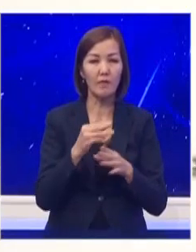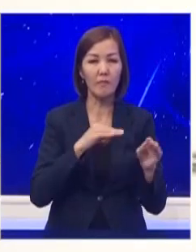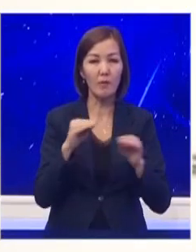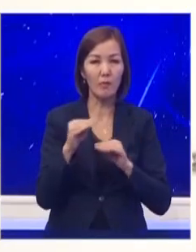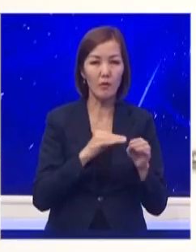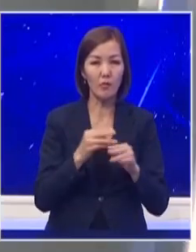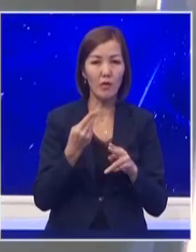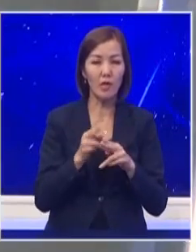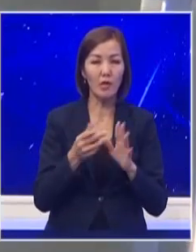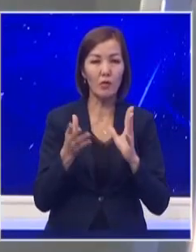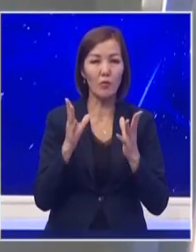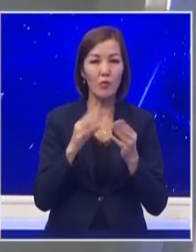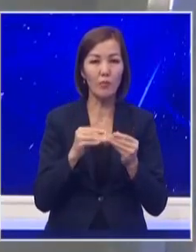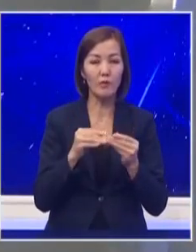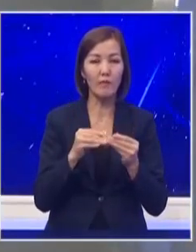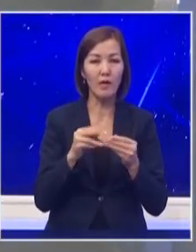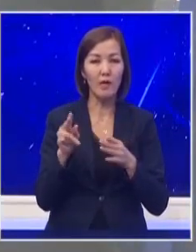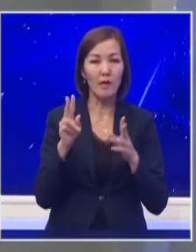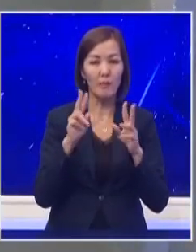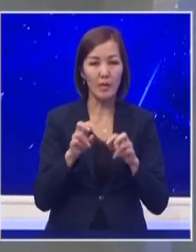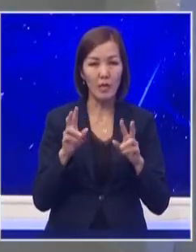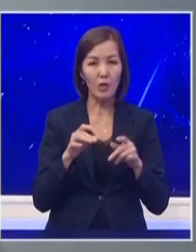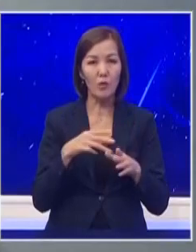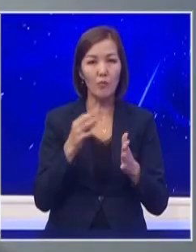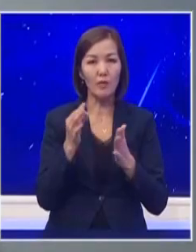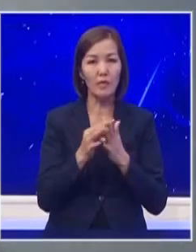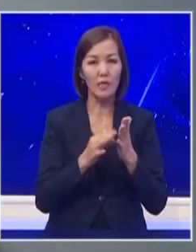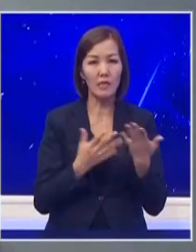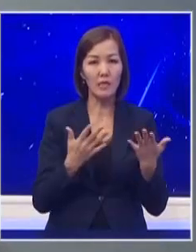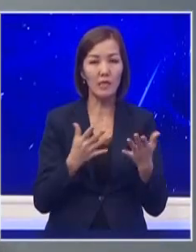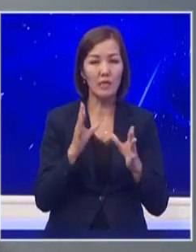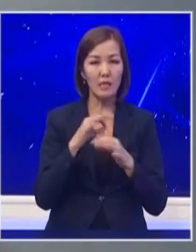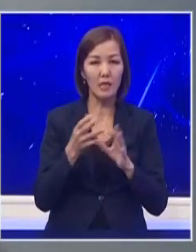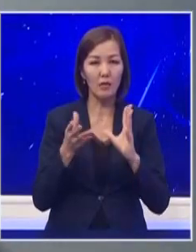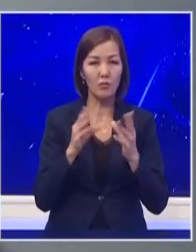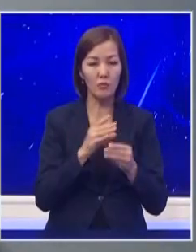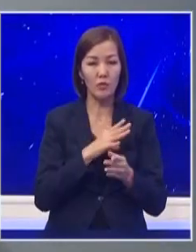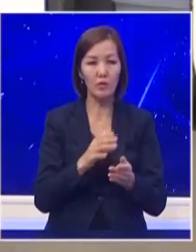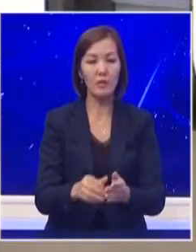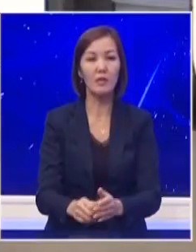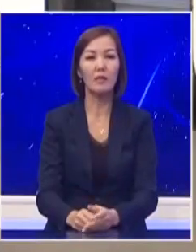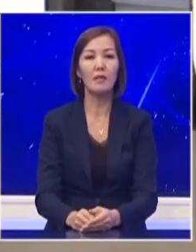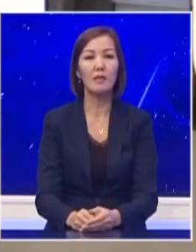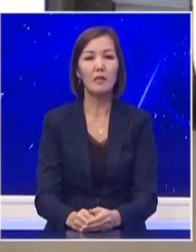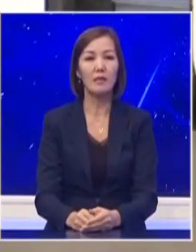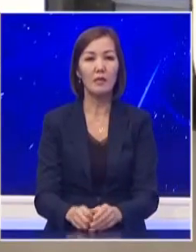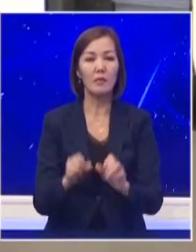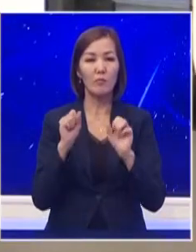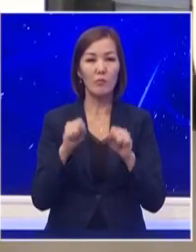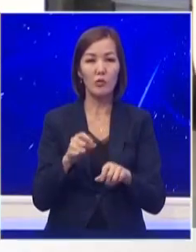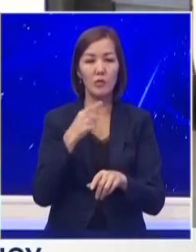это кабинет общего приема зона приема анализов тесты функциональной диагностики можно сказать